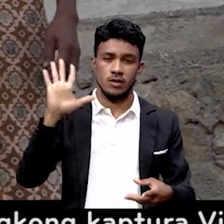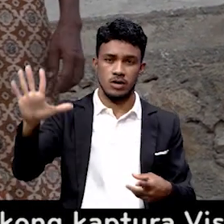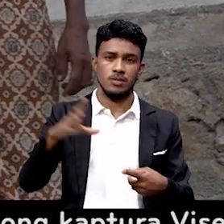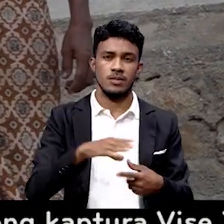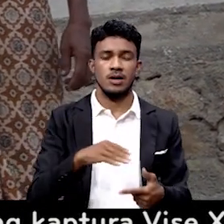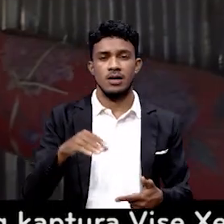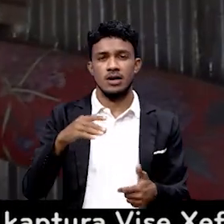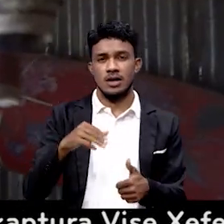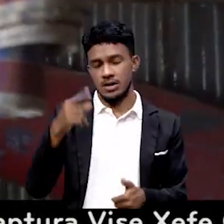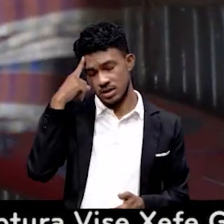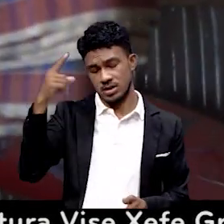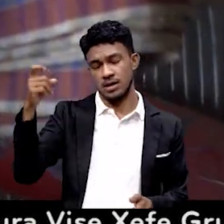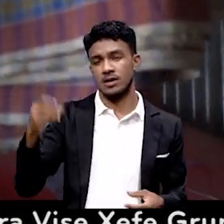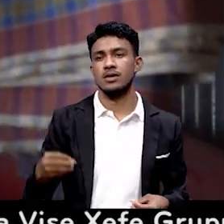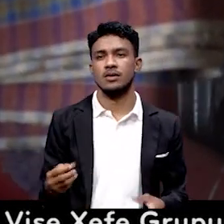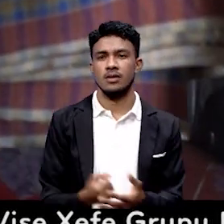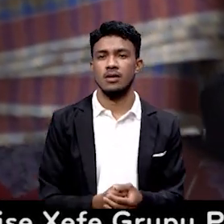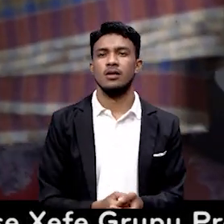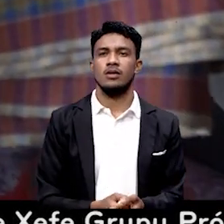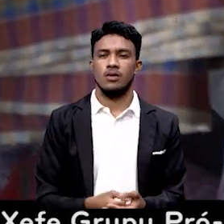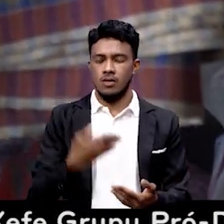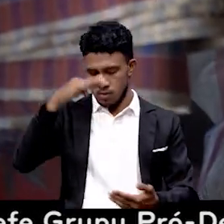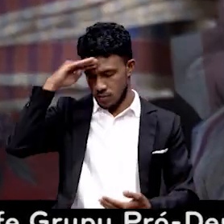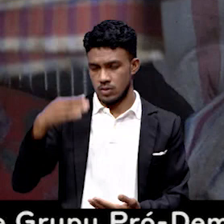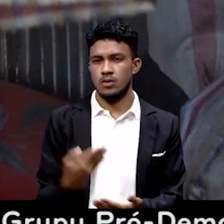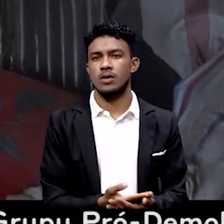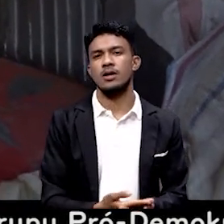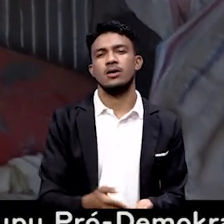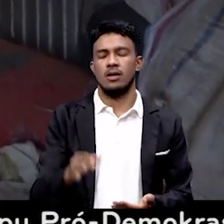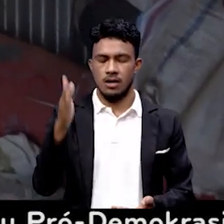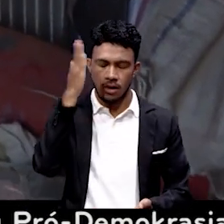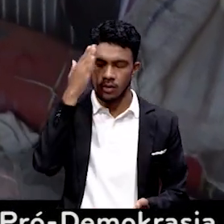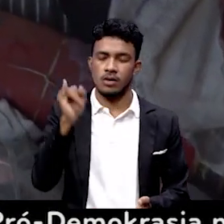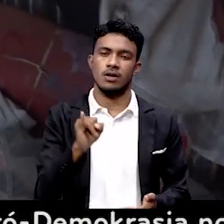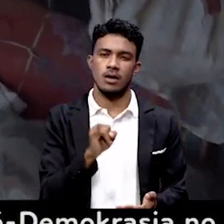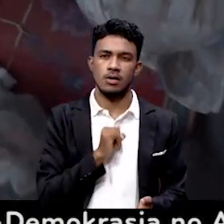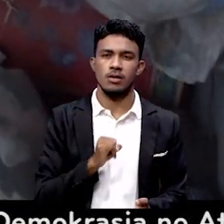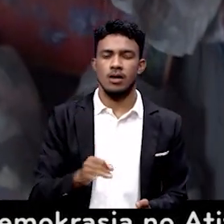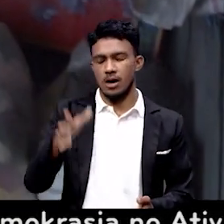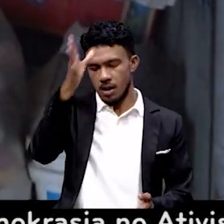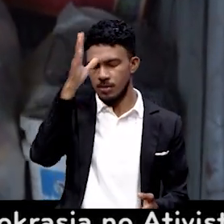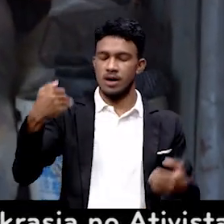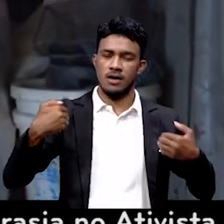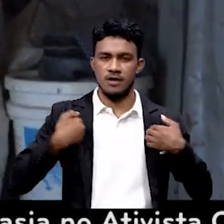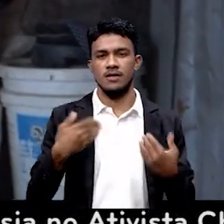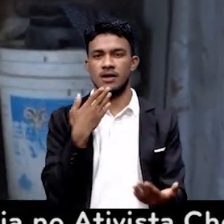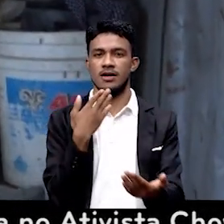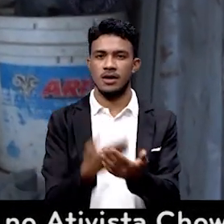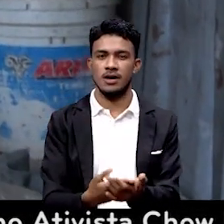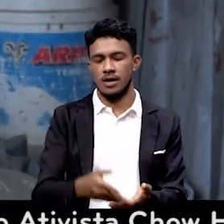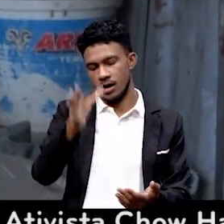sae au de nia wan o hanoi ha o nia pas e hene dia o nia pas e